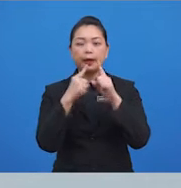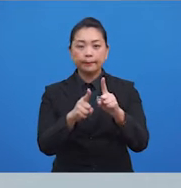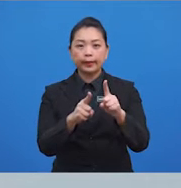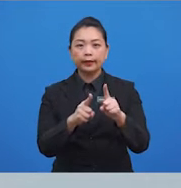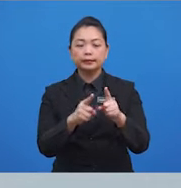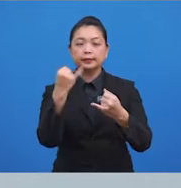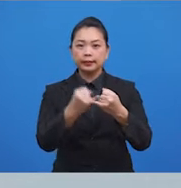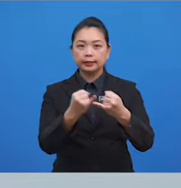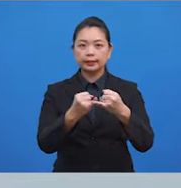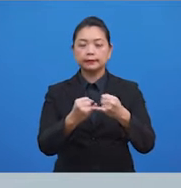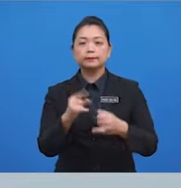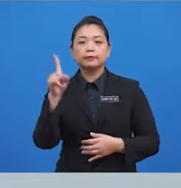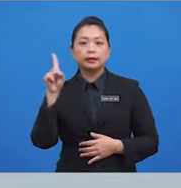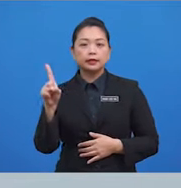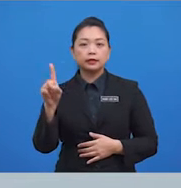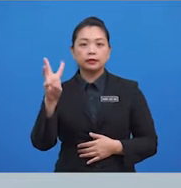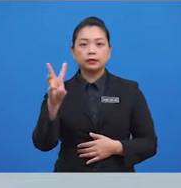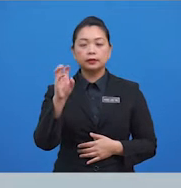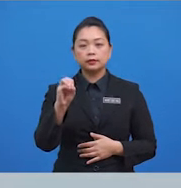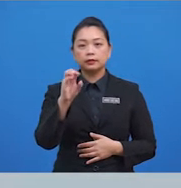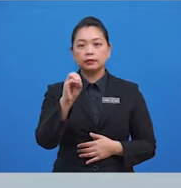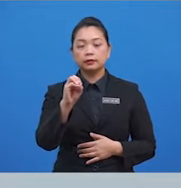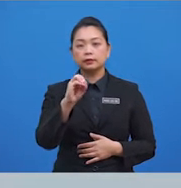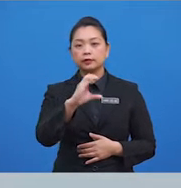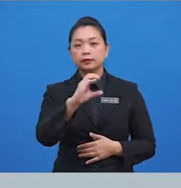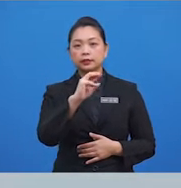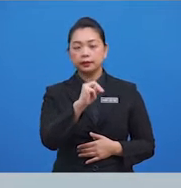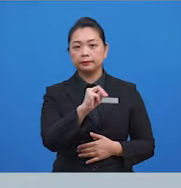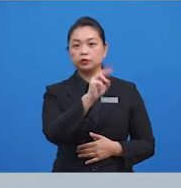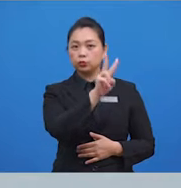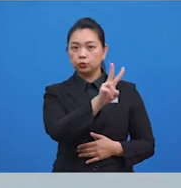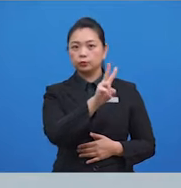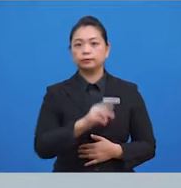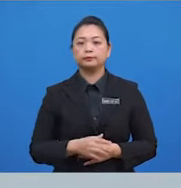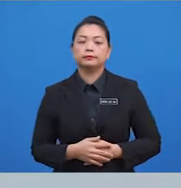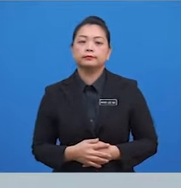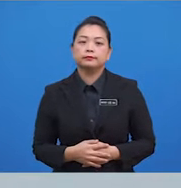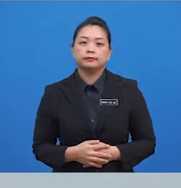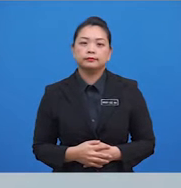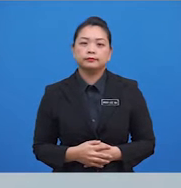mendapat jawapan terakhir seperti yang ditunjukkan, iaitu